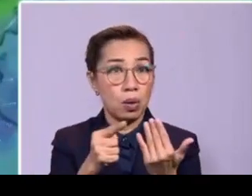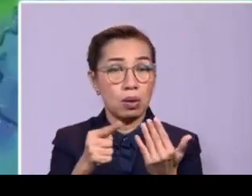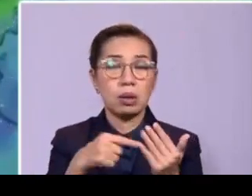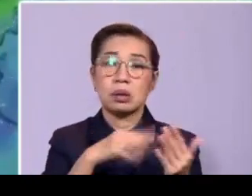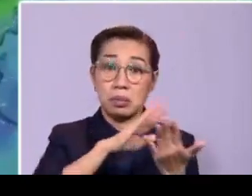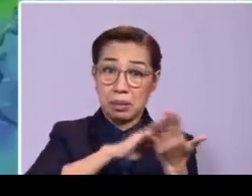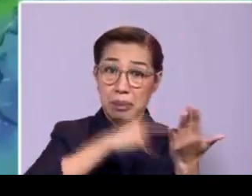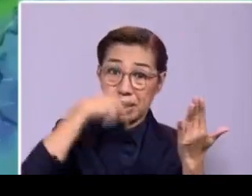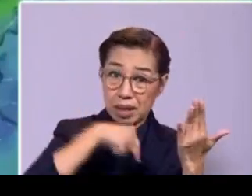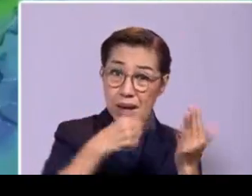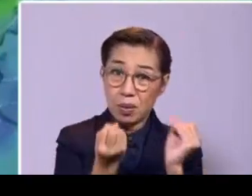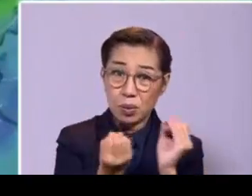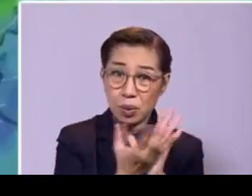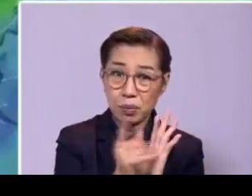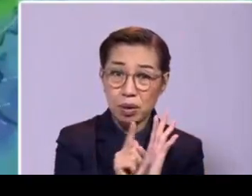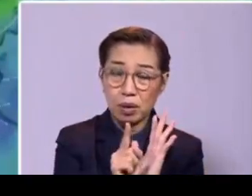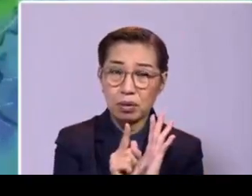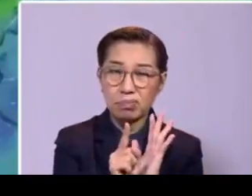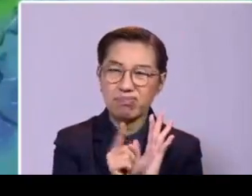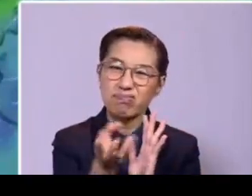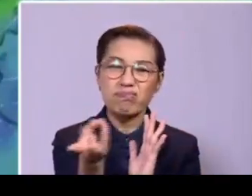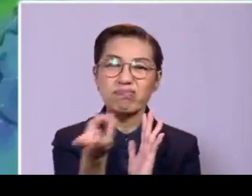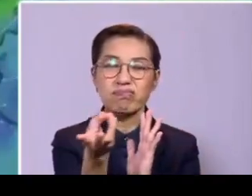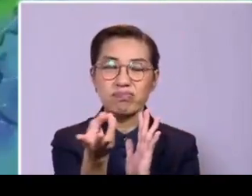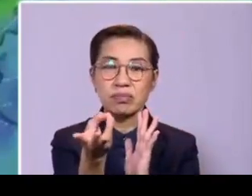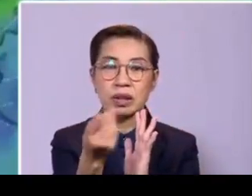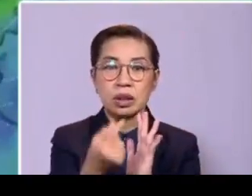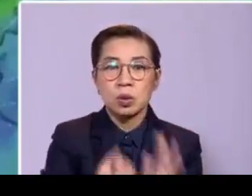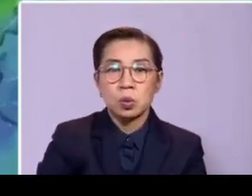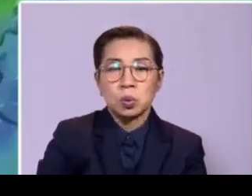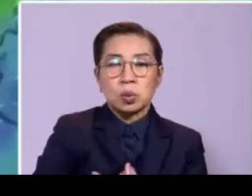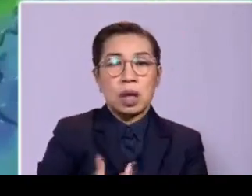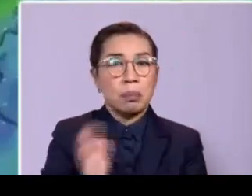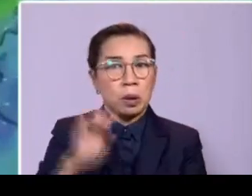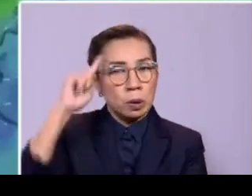ระทบกับประเทศไทยจะมีไม่เยอะมากอย่าเพิ่งตื่นตระหนกอย่าเพิ่งกังวลไปนะครับ